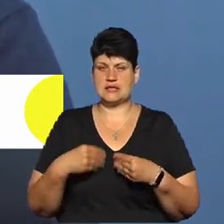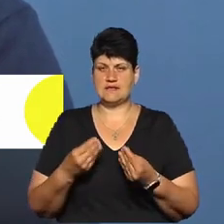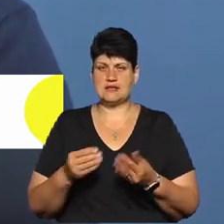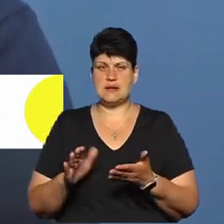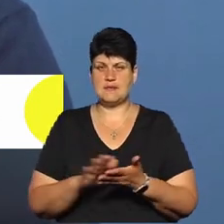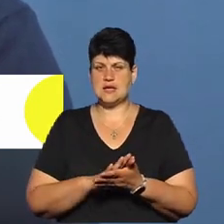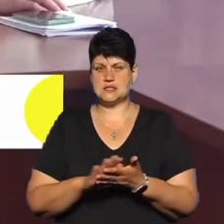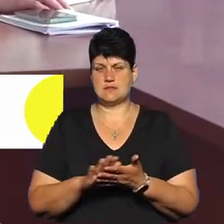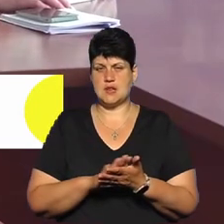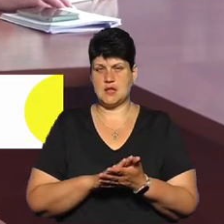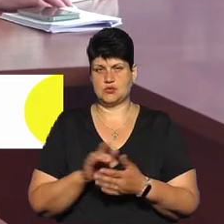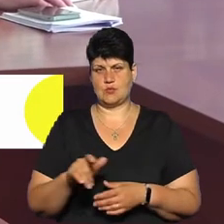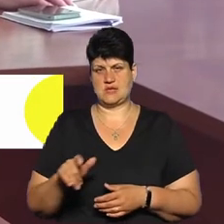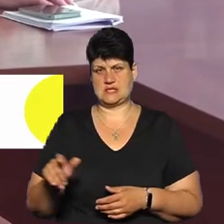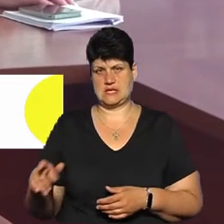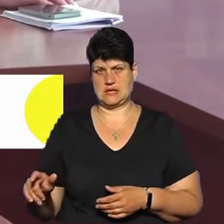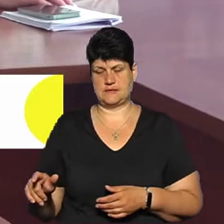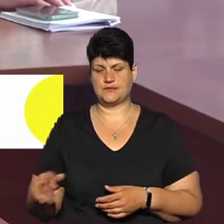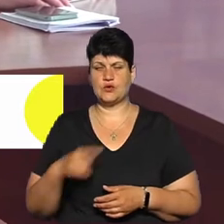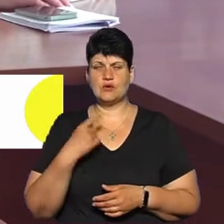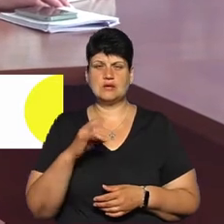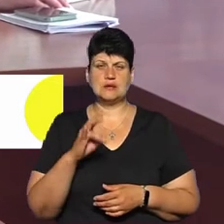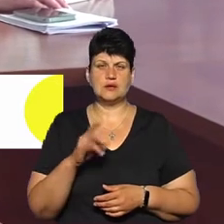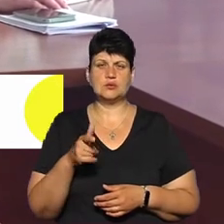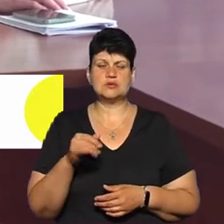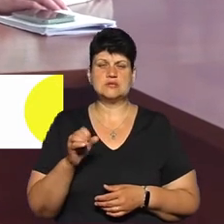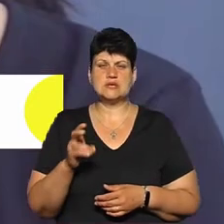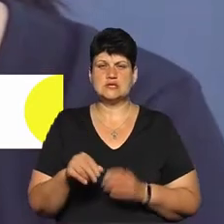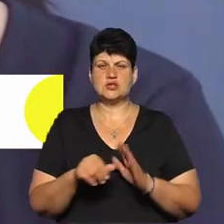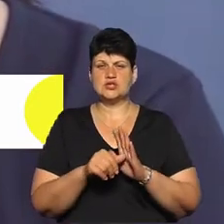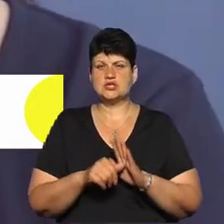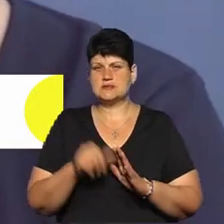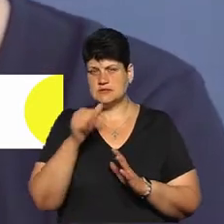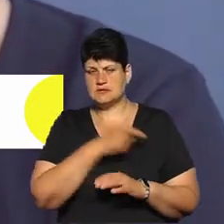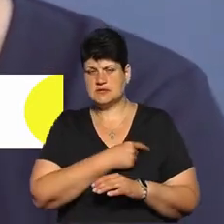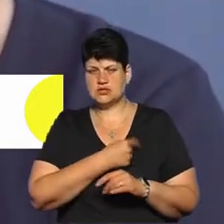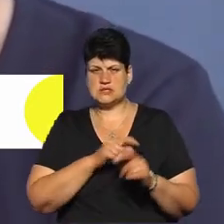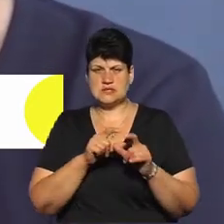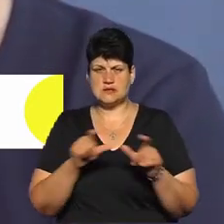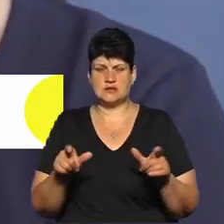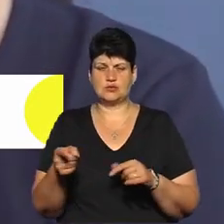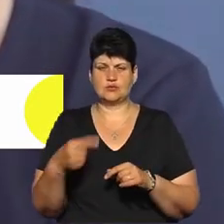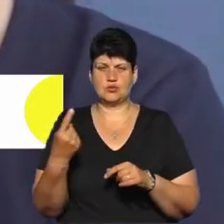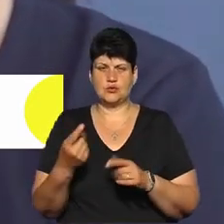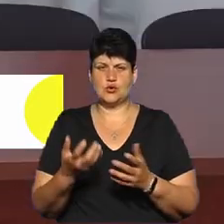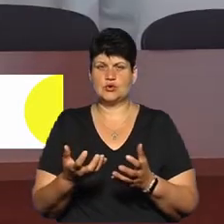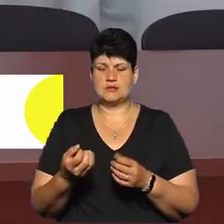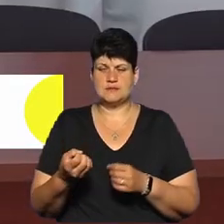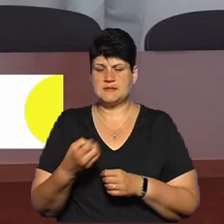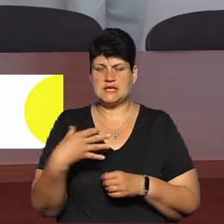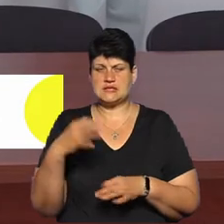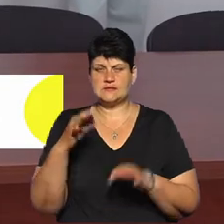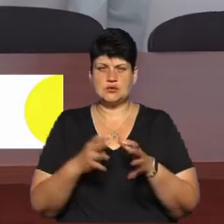безоплатно пацієнтам. За словами Наталії Гусак, за 6 місяців медичні заклади Тернопільщини отримали на 15%